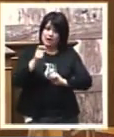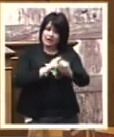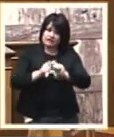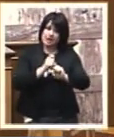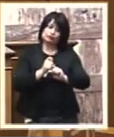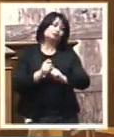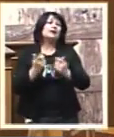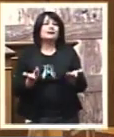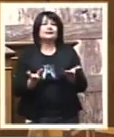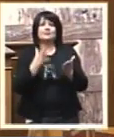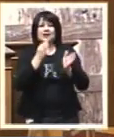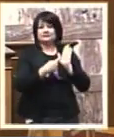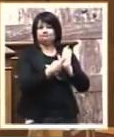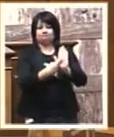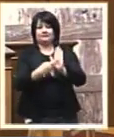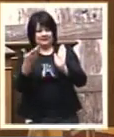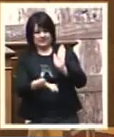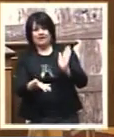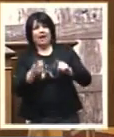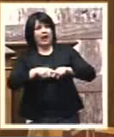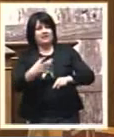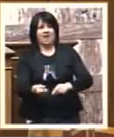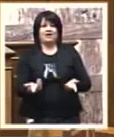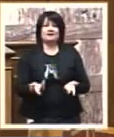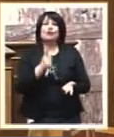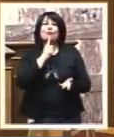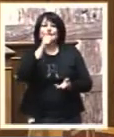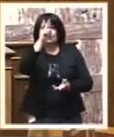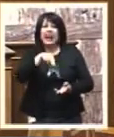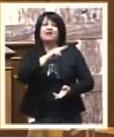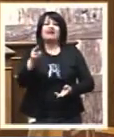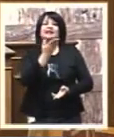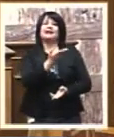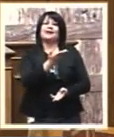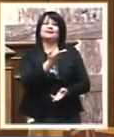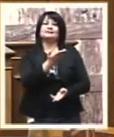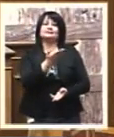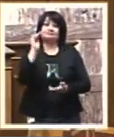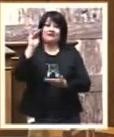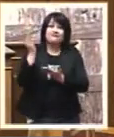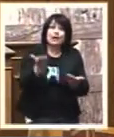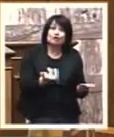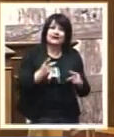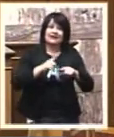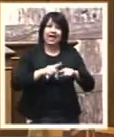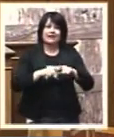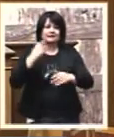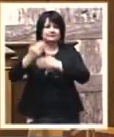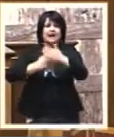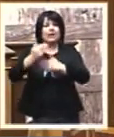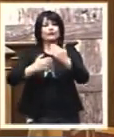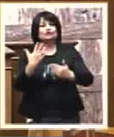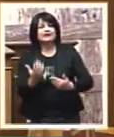είμαστε πρωτοπόροι, όπως παραδείγματος χάρη η Ελβετία, με την ελληνική μας φιλοξενία, από το management μέχρι